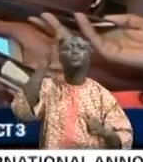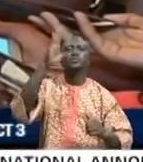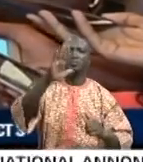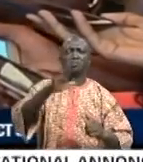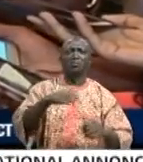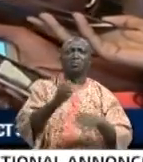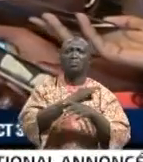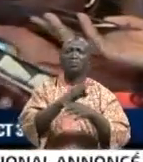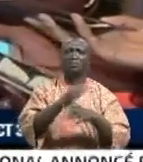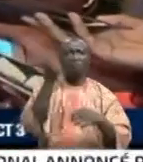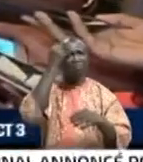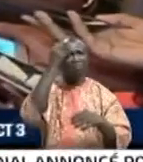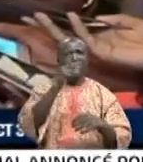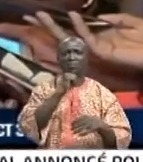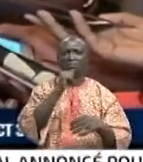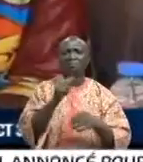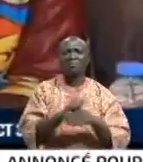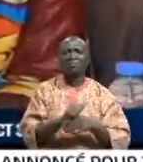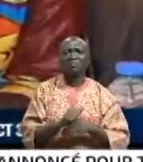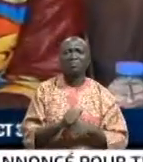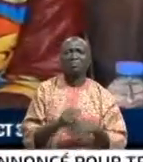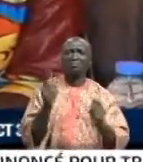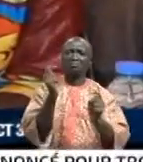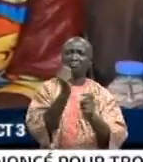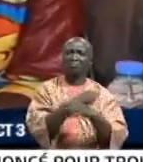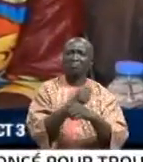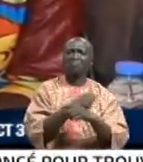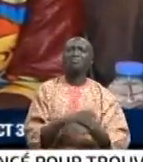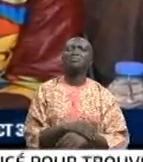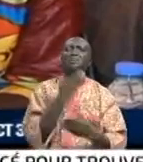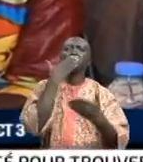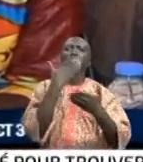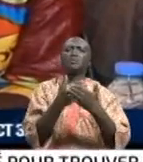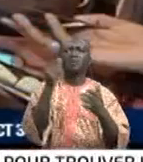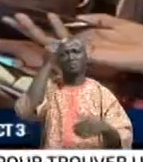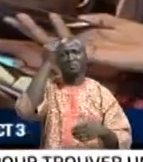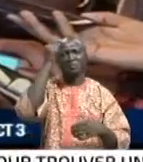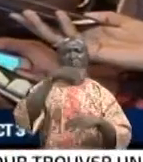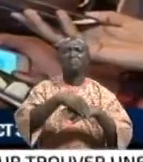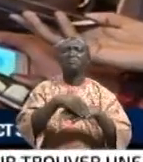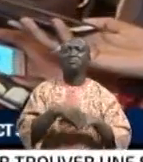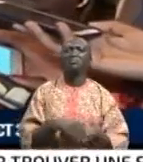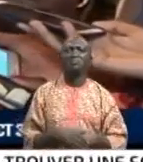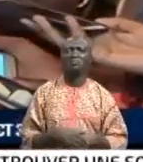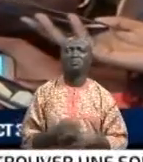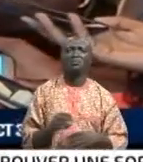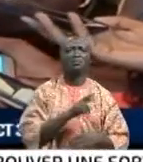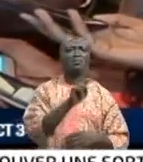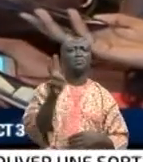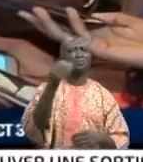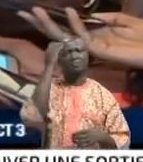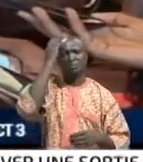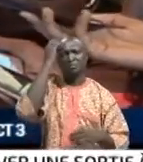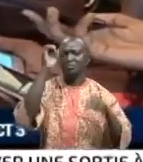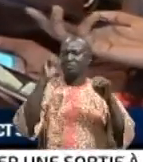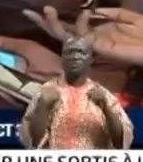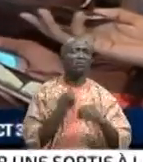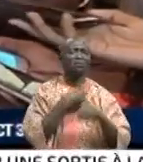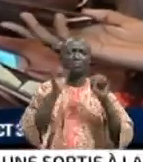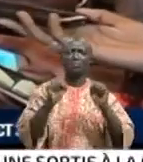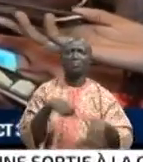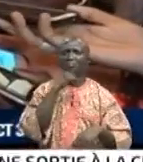comprennent pas les enjeux et les techniques de la bonne gouvernance territoriale vous savez très bien que nous ne pouvons pas faire